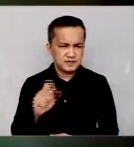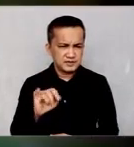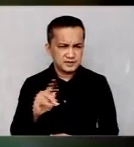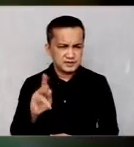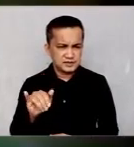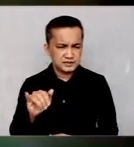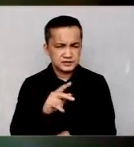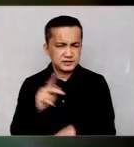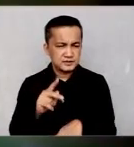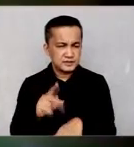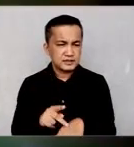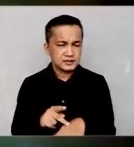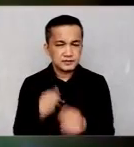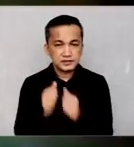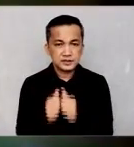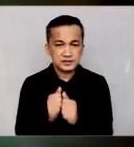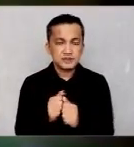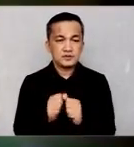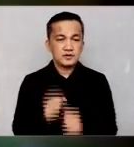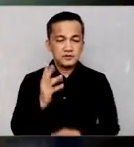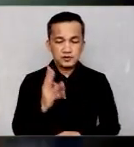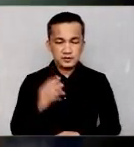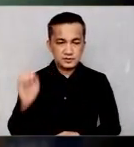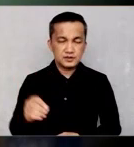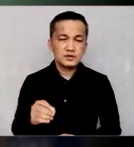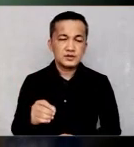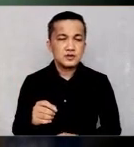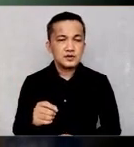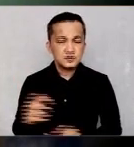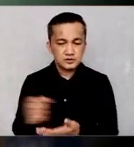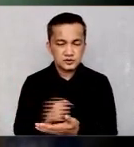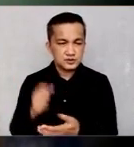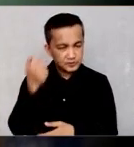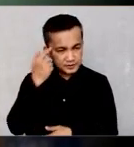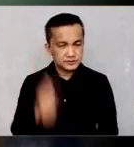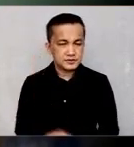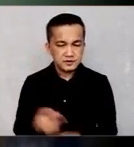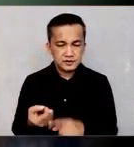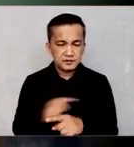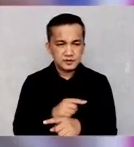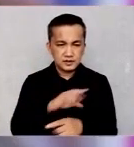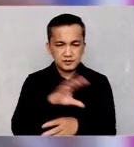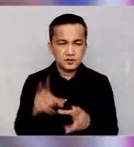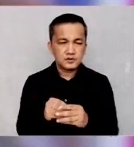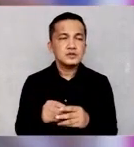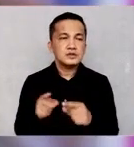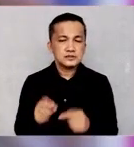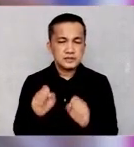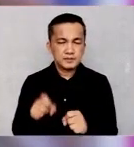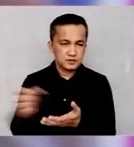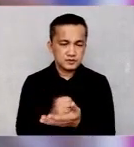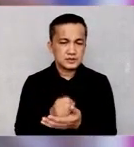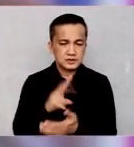bansa. Ibig sabihin, 40% lang ang nakukolekta ng gobyerno mula sa kabuuang halaga na dapat makolekta sa